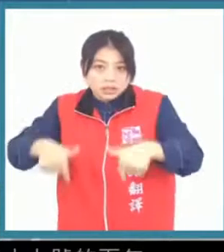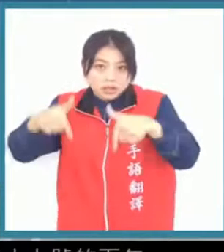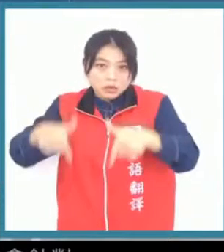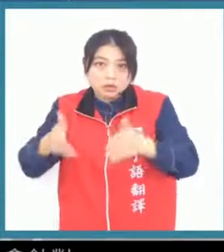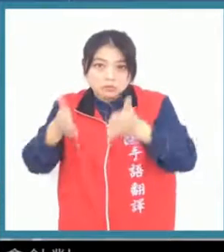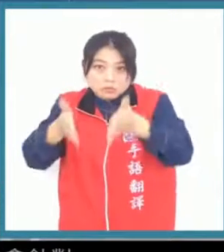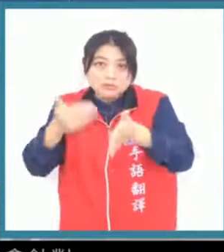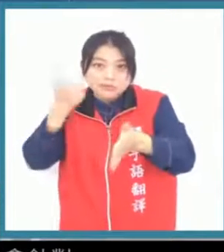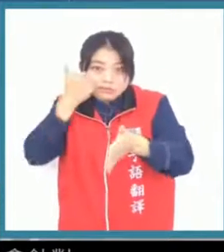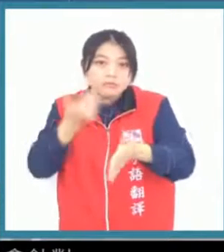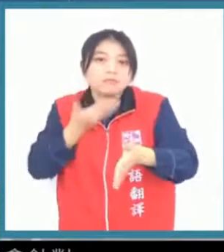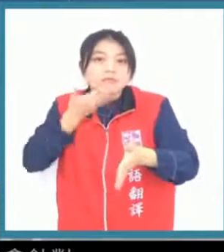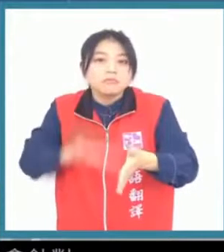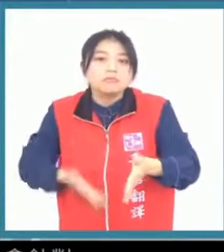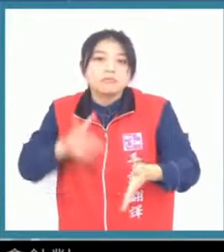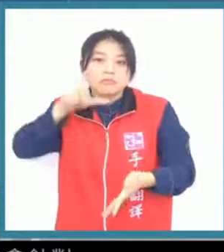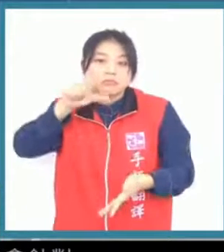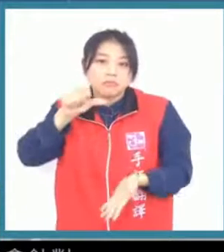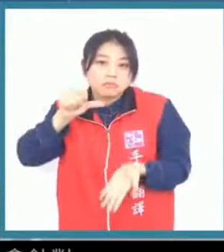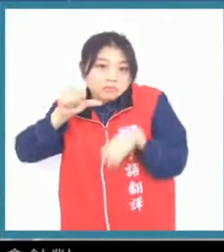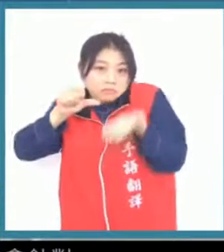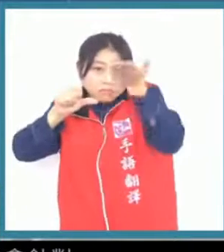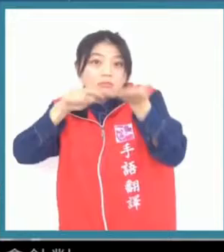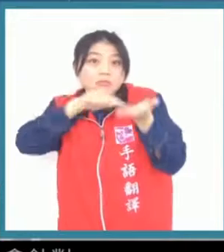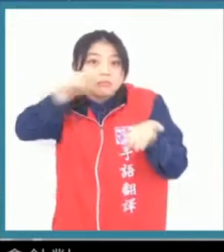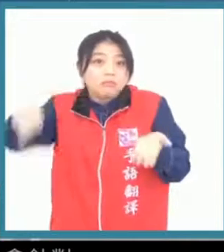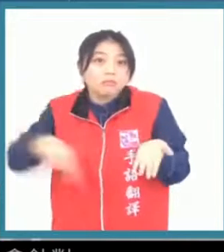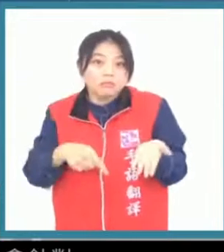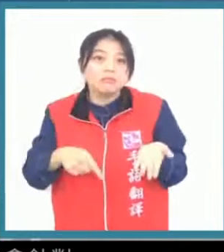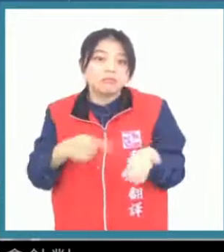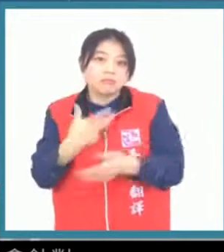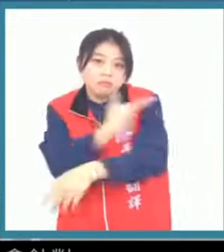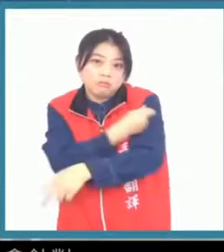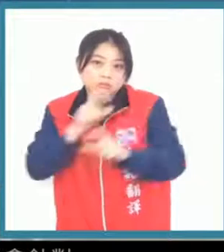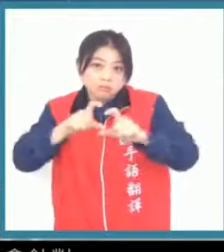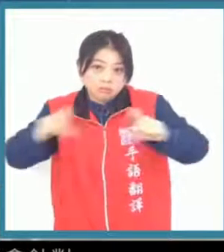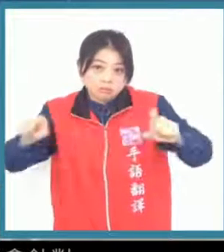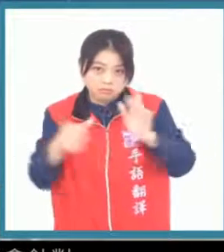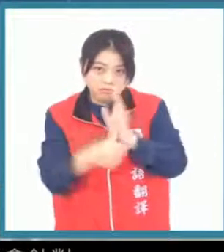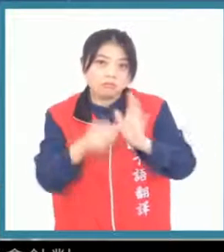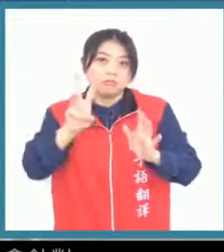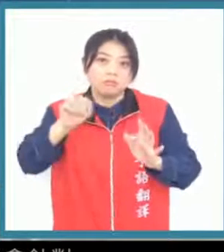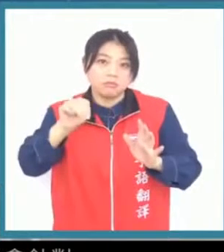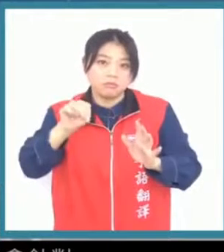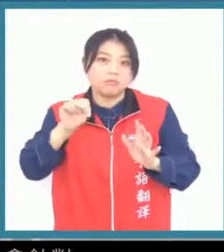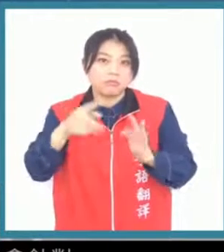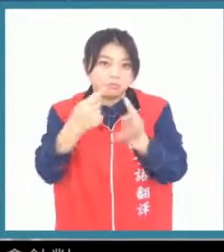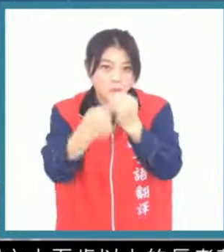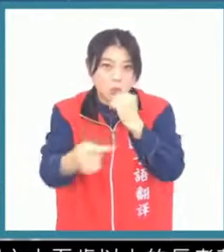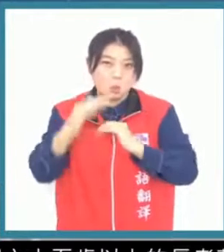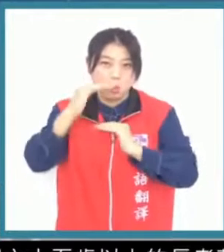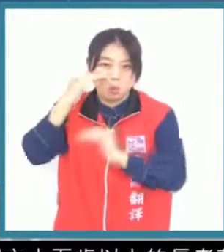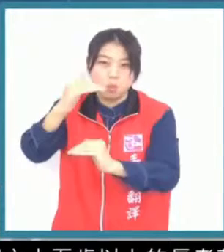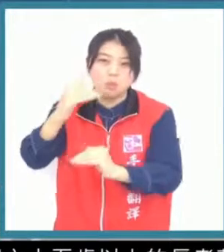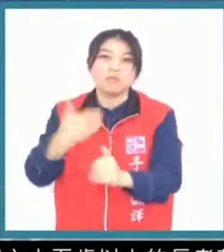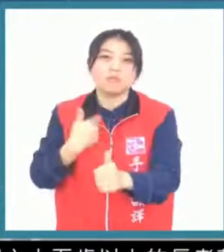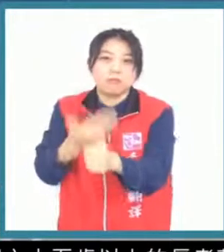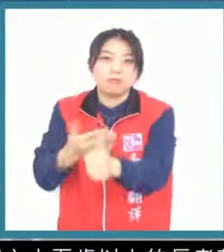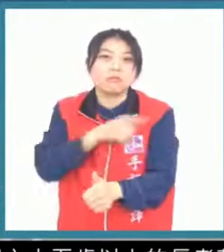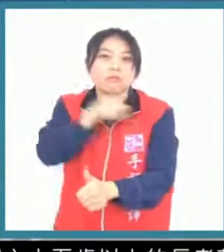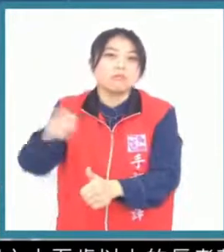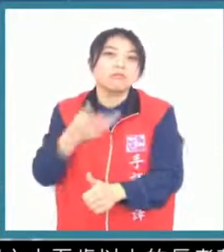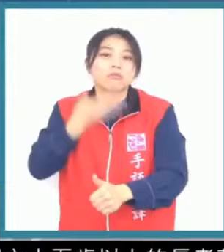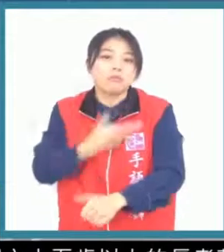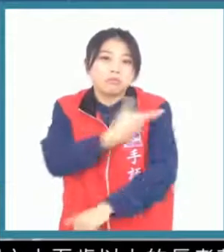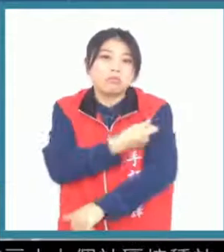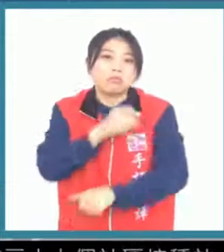个65岁以上的长者，莫德纳的限额接种，我们有37个社区接种站，那